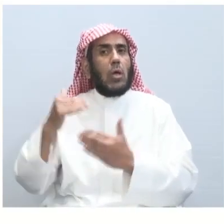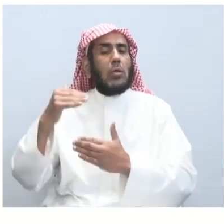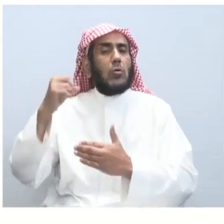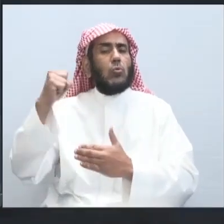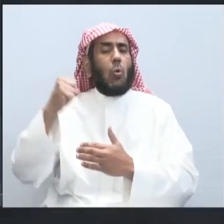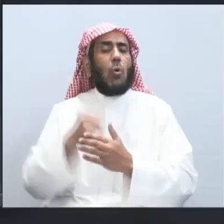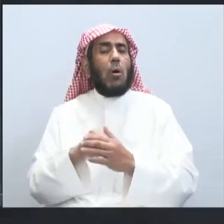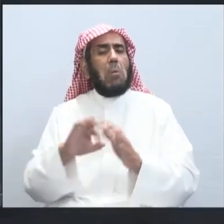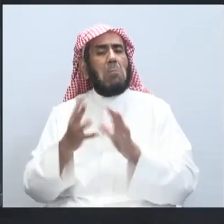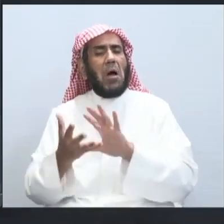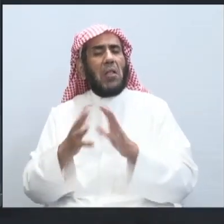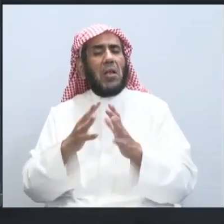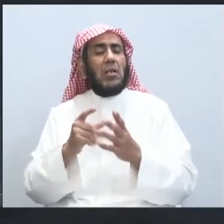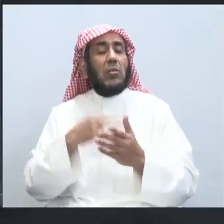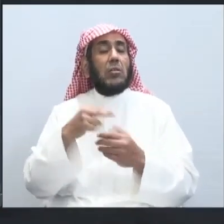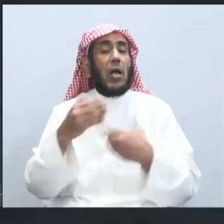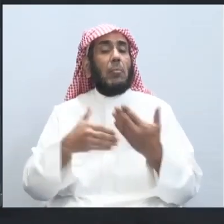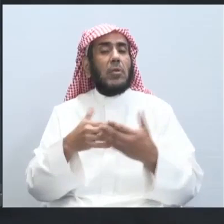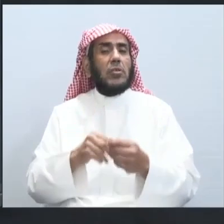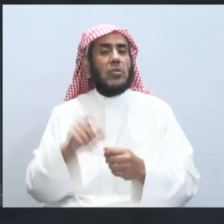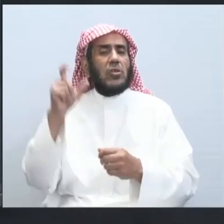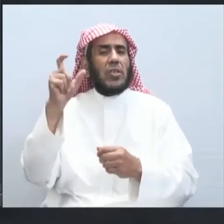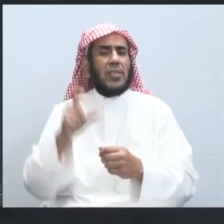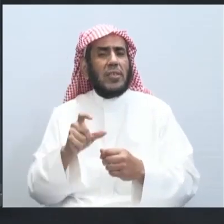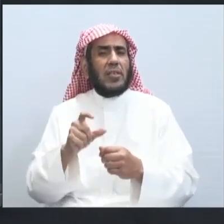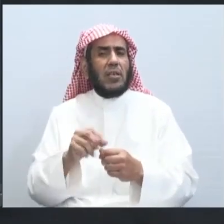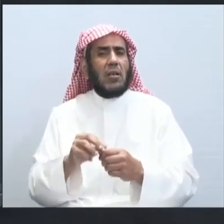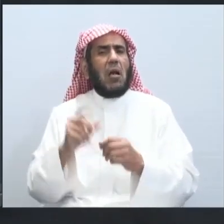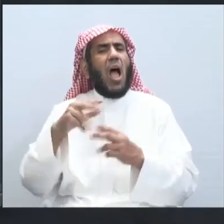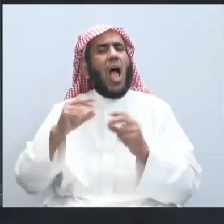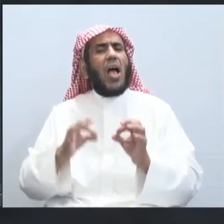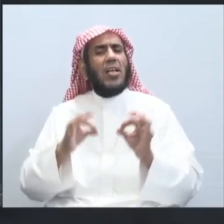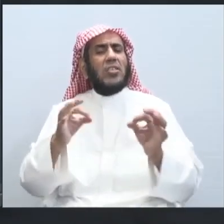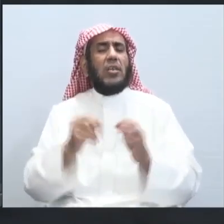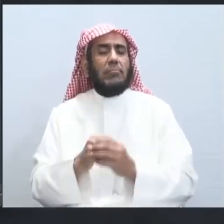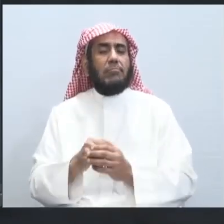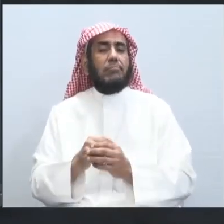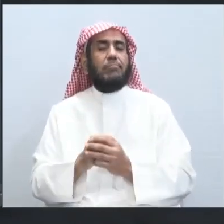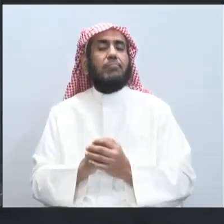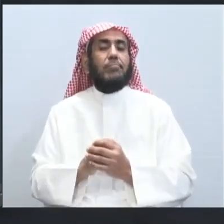وبعض الاحيان تتعامل الدوله باعتبارها شخصا اعتباريا عاديا